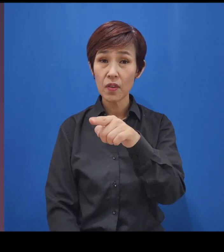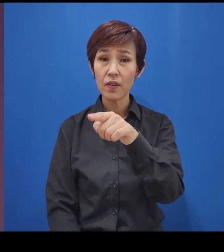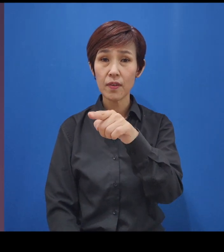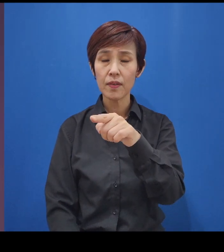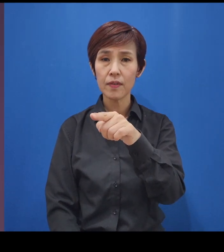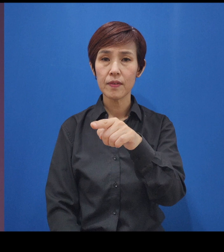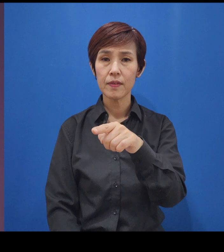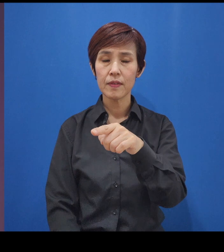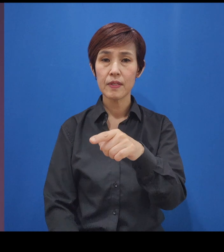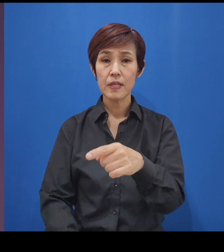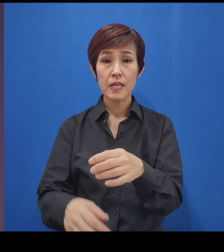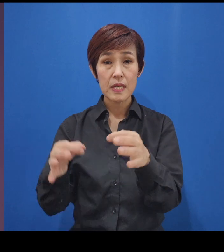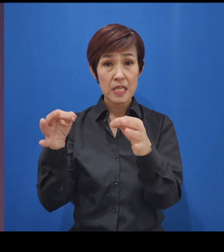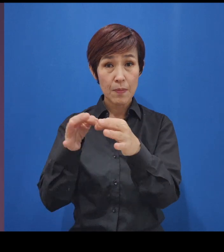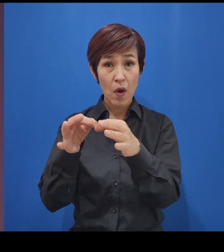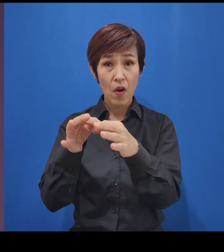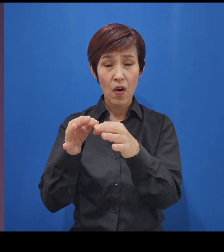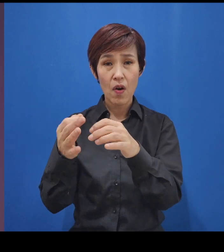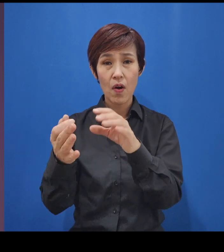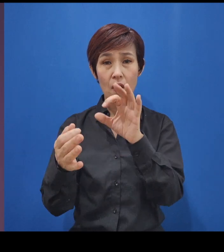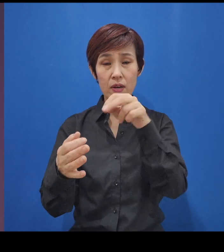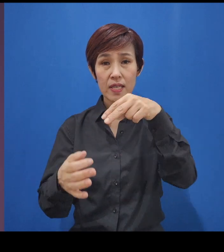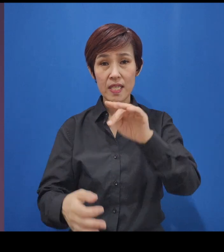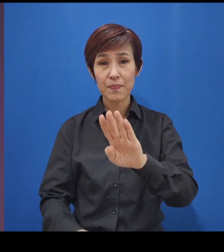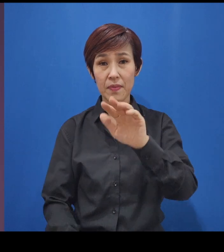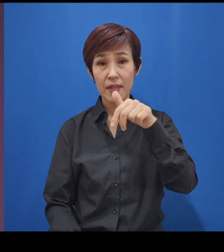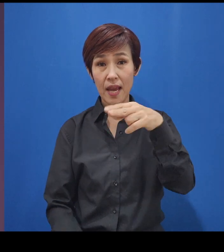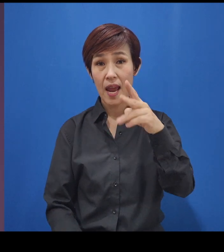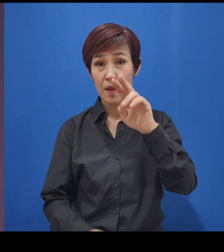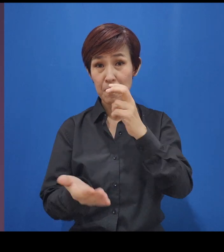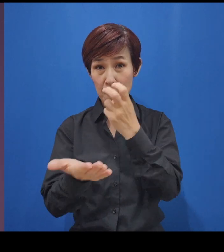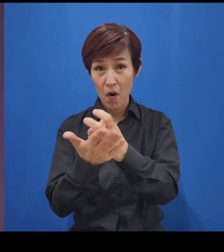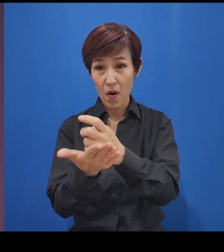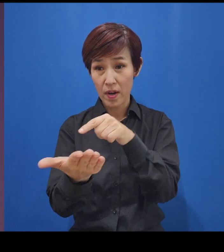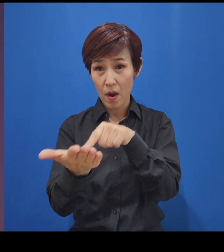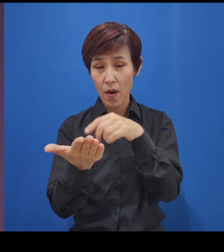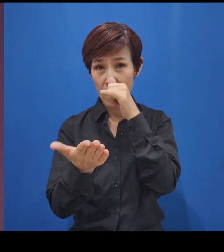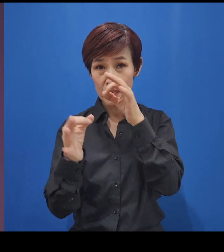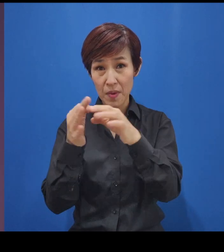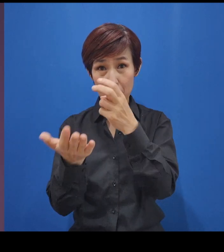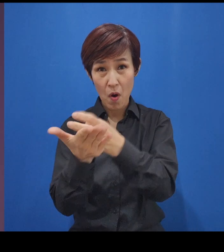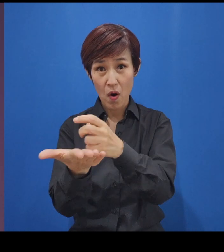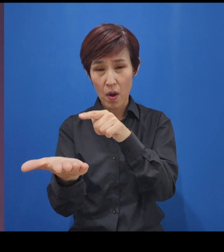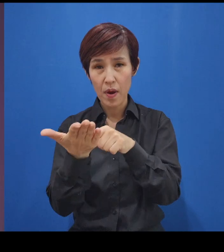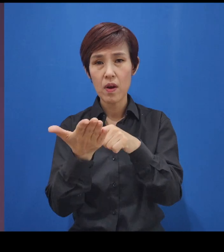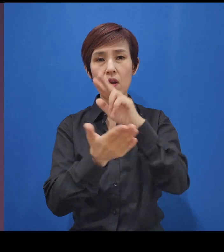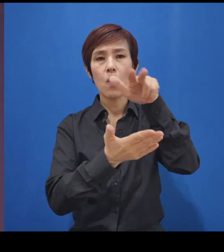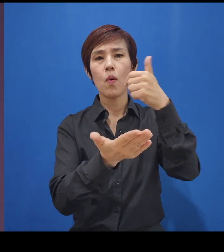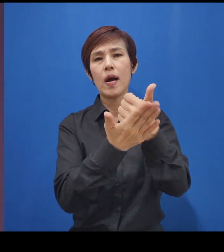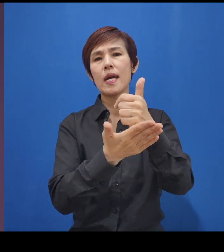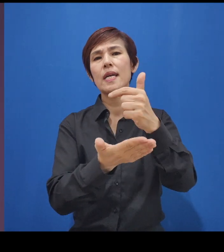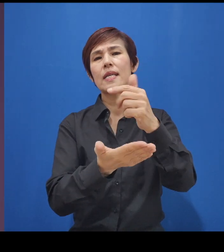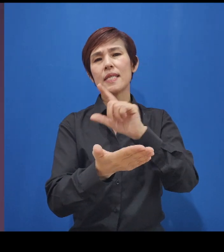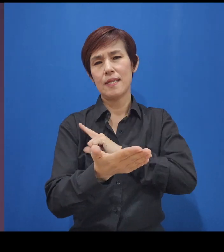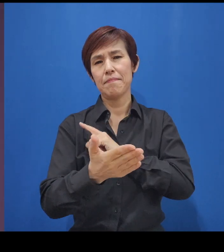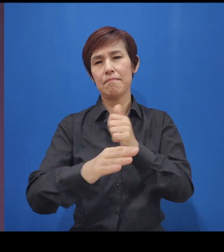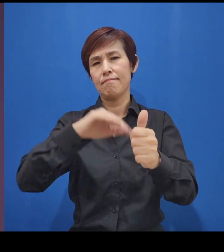십계명에서 말하는 여호와의 이름을 망령되이 일컫는 겁니다. 내 탐욕을